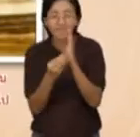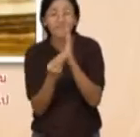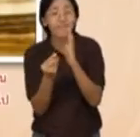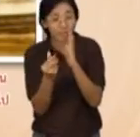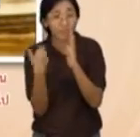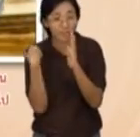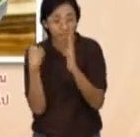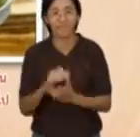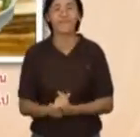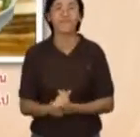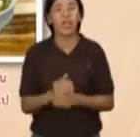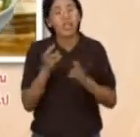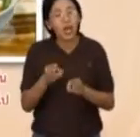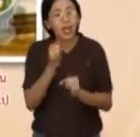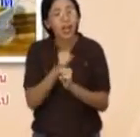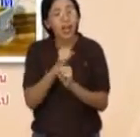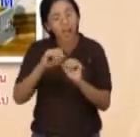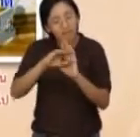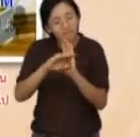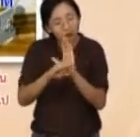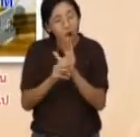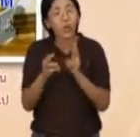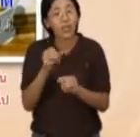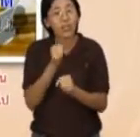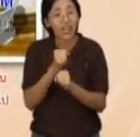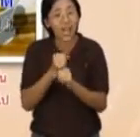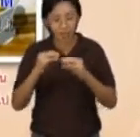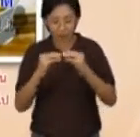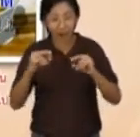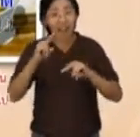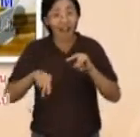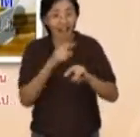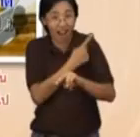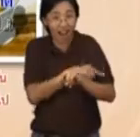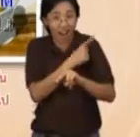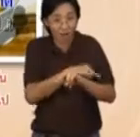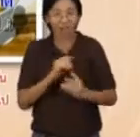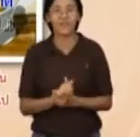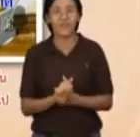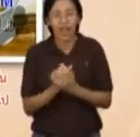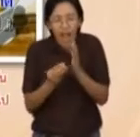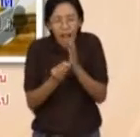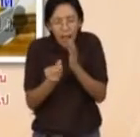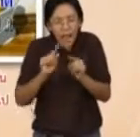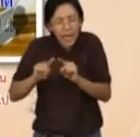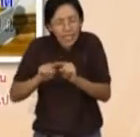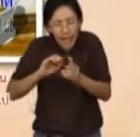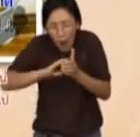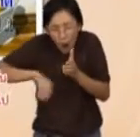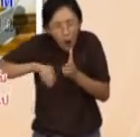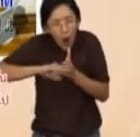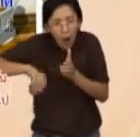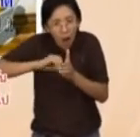ะคะแต่กรรมวิธีของการทำลูกลอกเนี่ยนะคะเราจะลอกเอาไขมันออกให้หมดเลยนะค